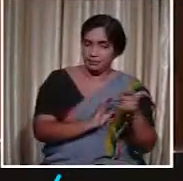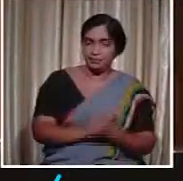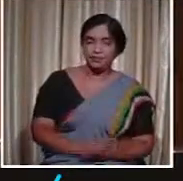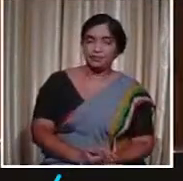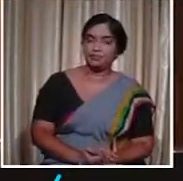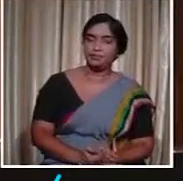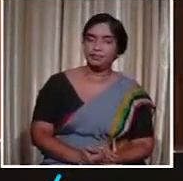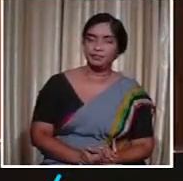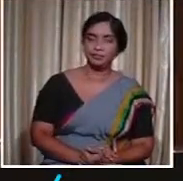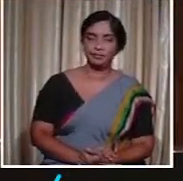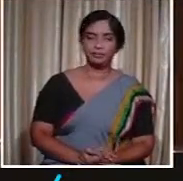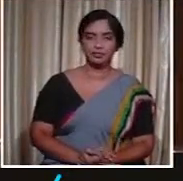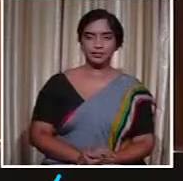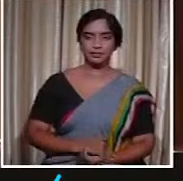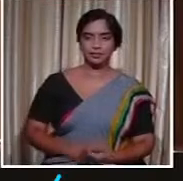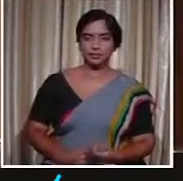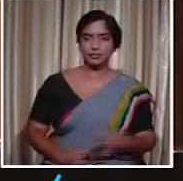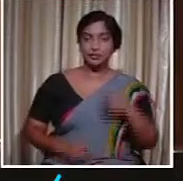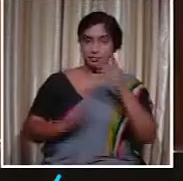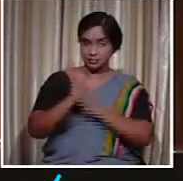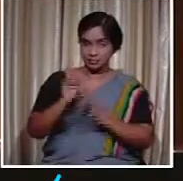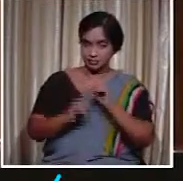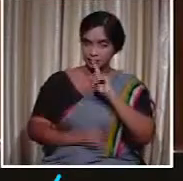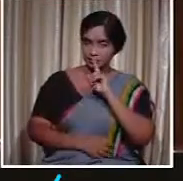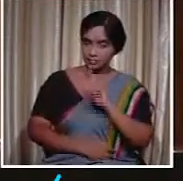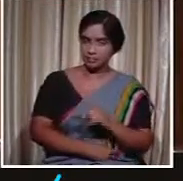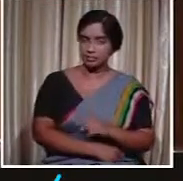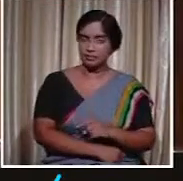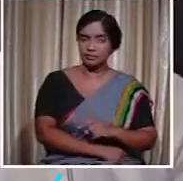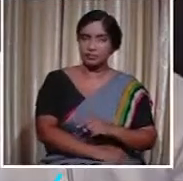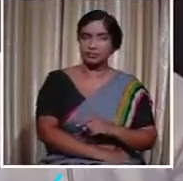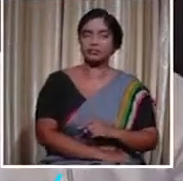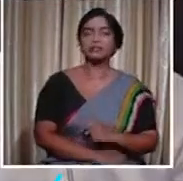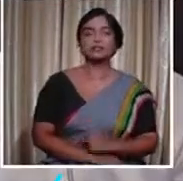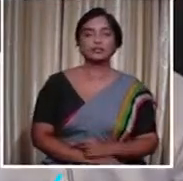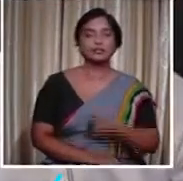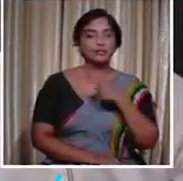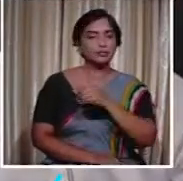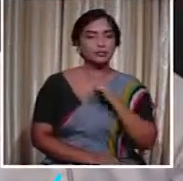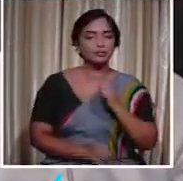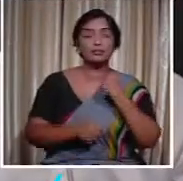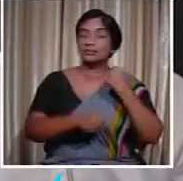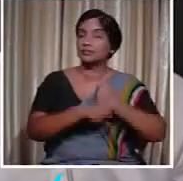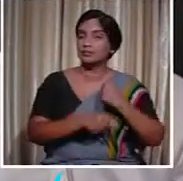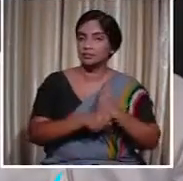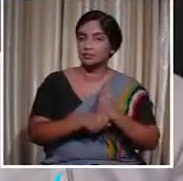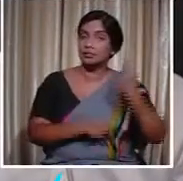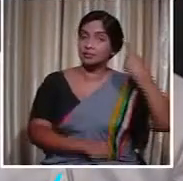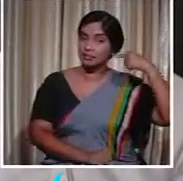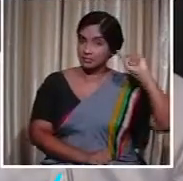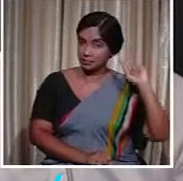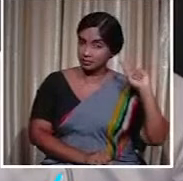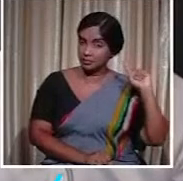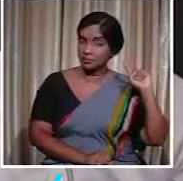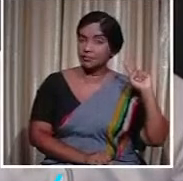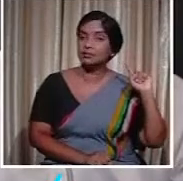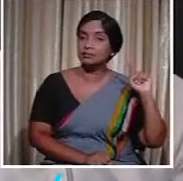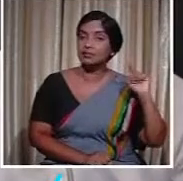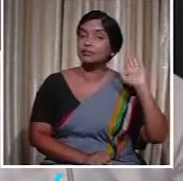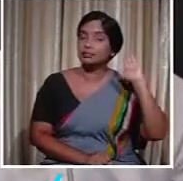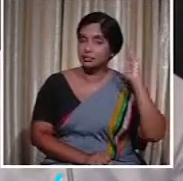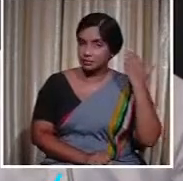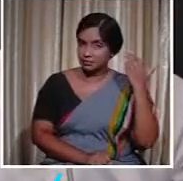සූදානම් මන්ත්‍රීතුමා ඇහුවා එතුමාලා මේ ඇයි මේ ආණ්ඩුවේ ඊයේ